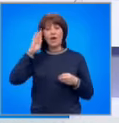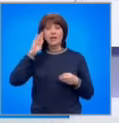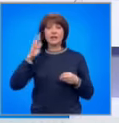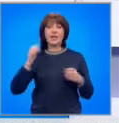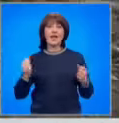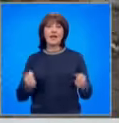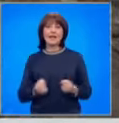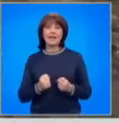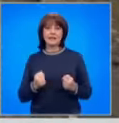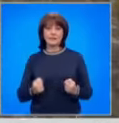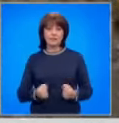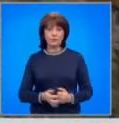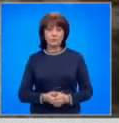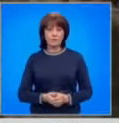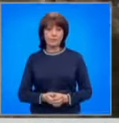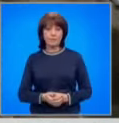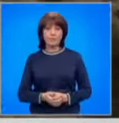Запартова.